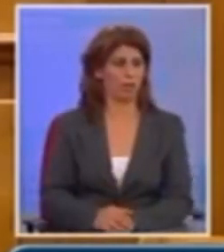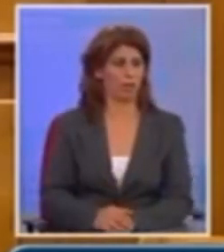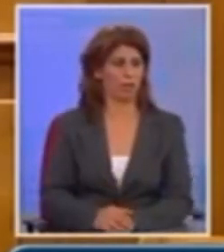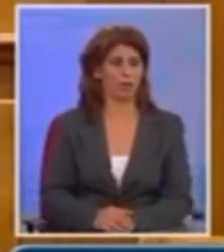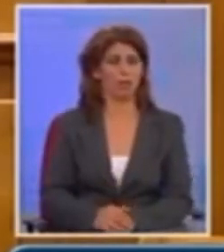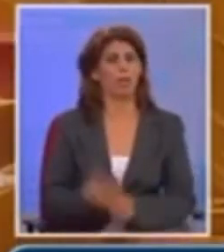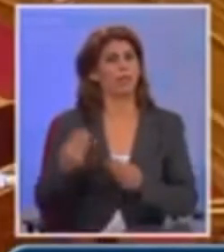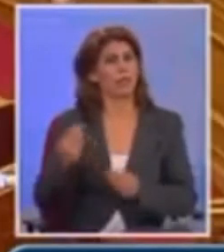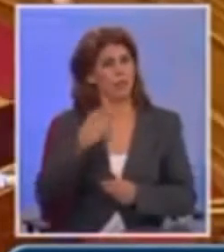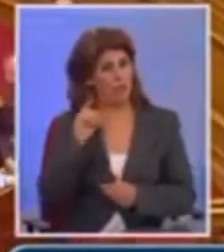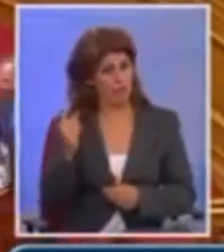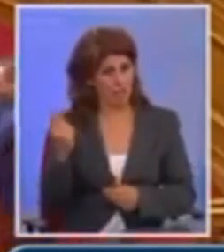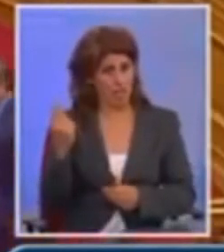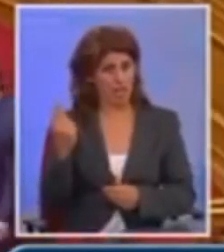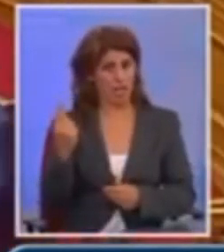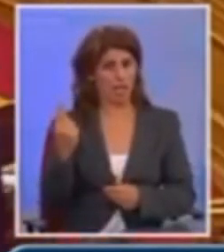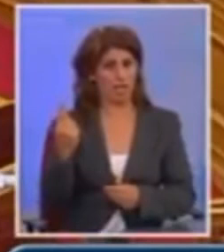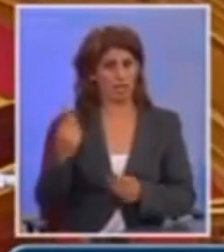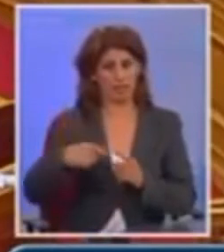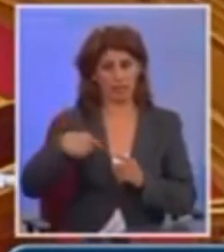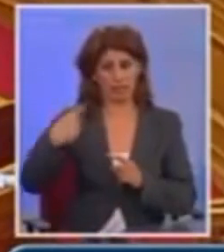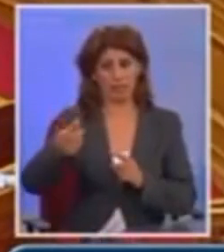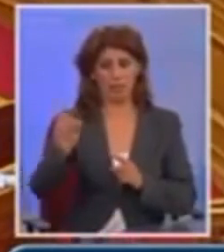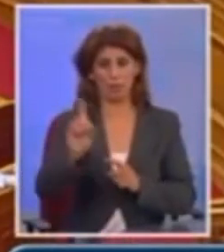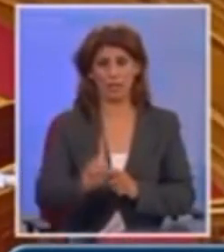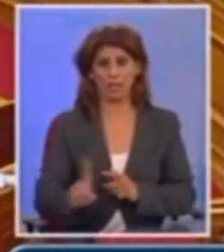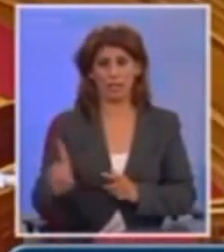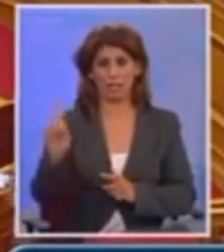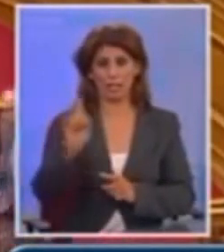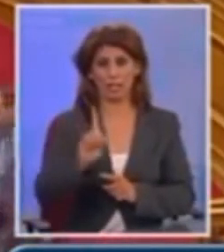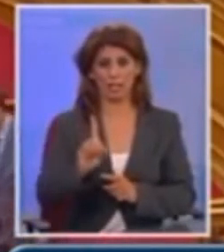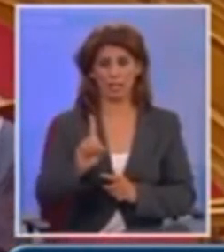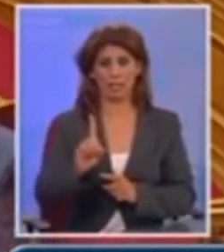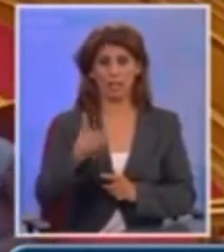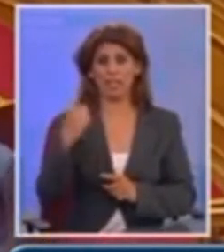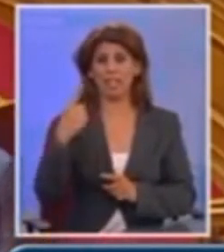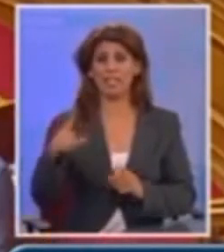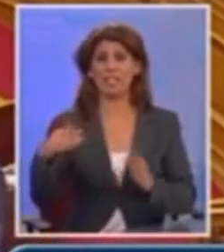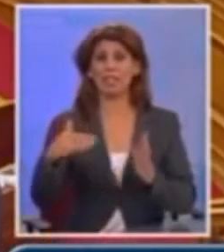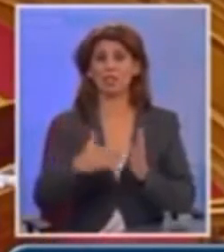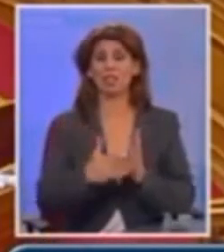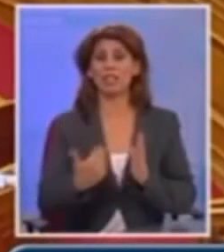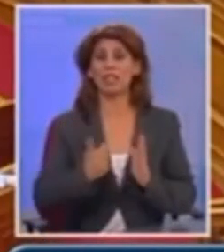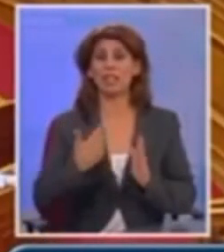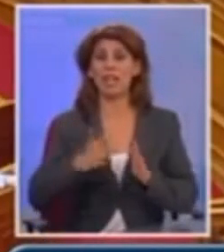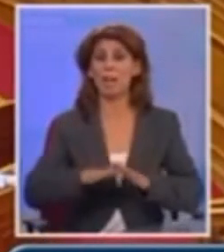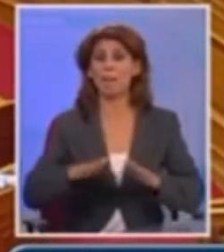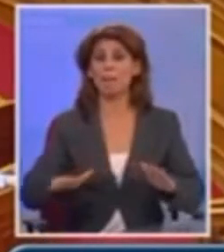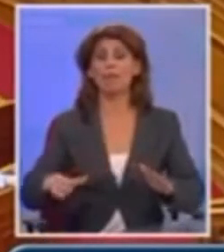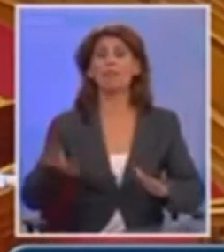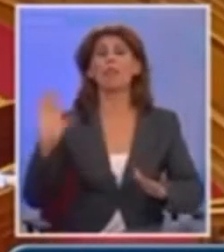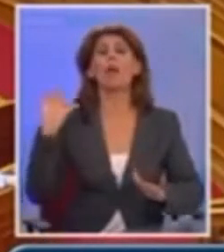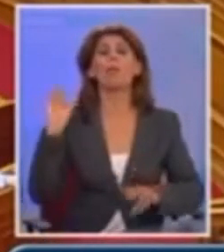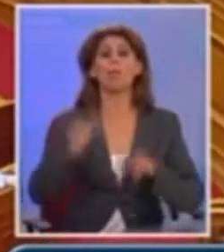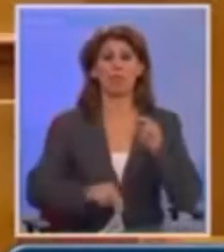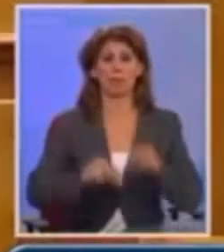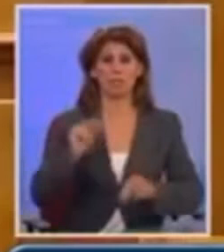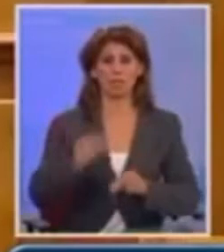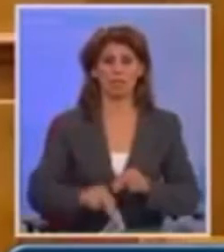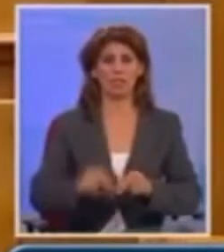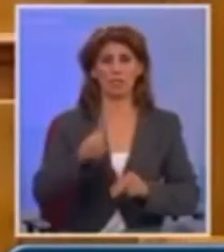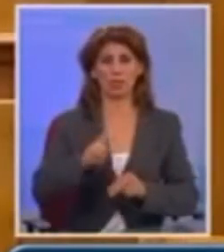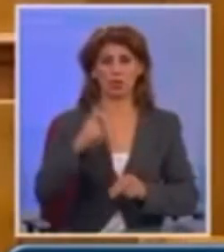δοθεί ευκαιρία την άλλη Κυριακή και στα 100.000 νέα παιδιά που δεν ψήφισαν